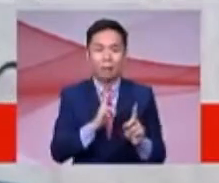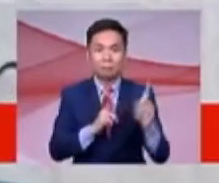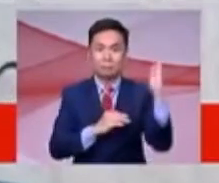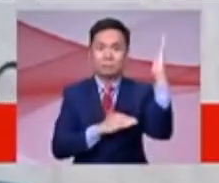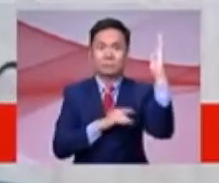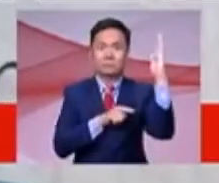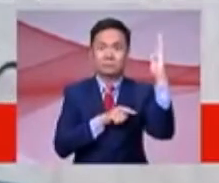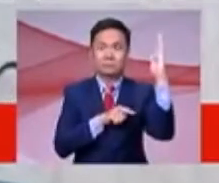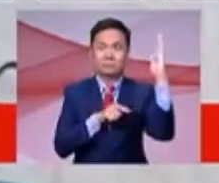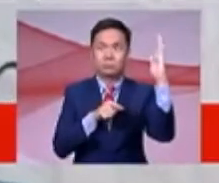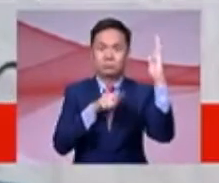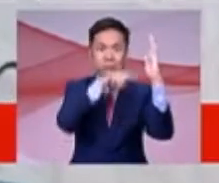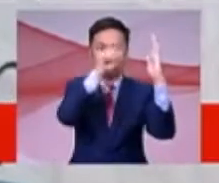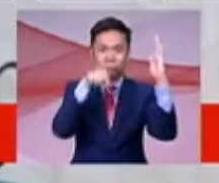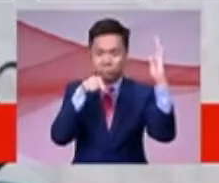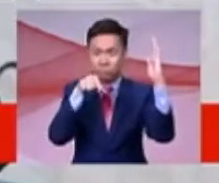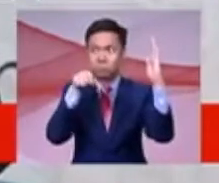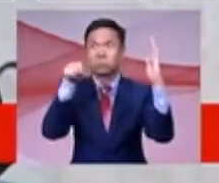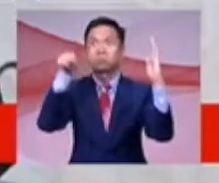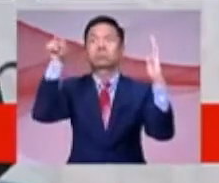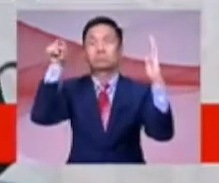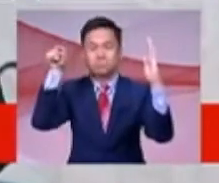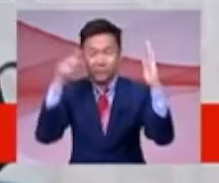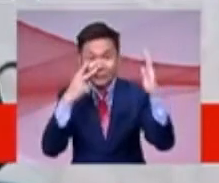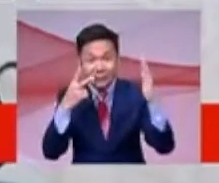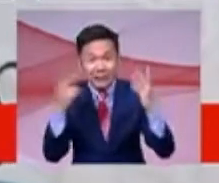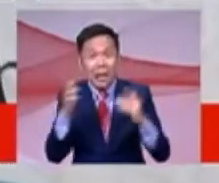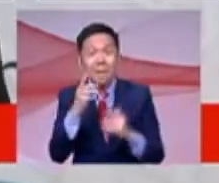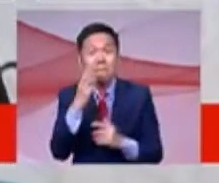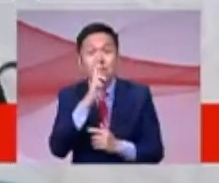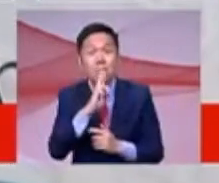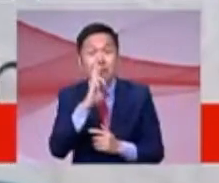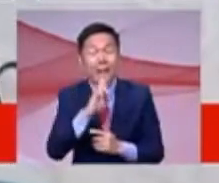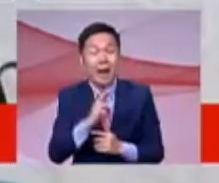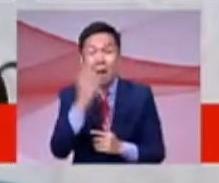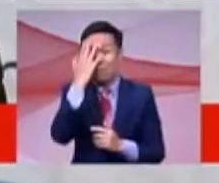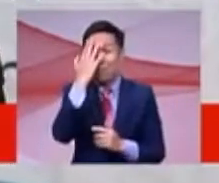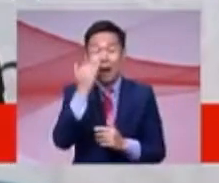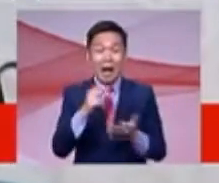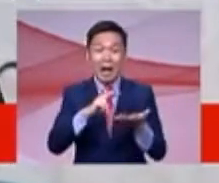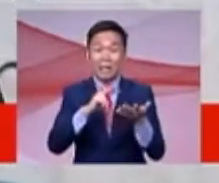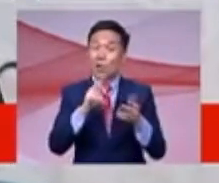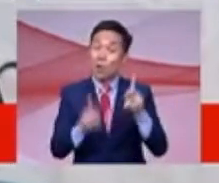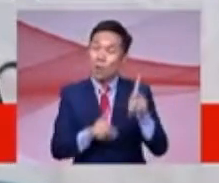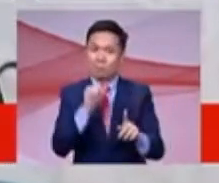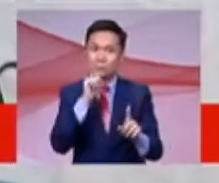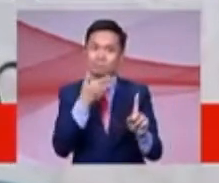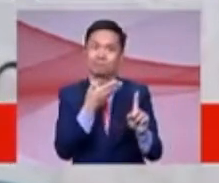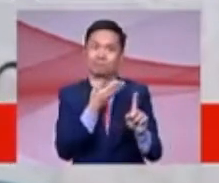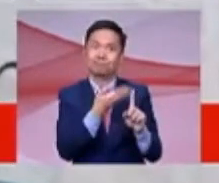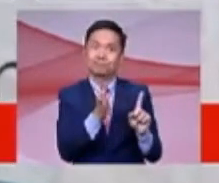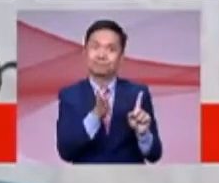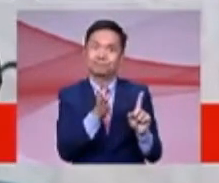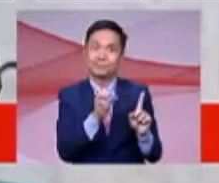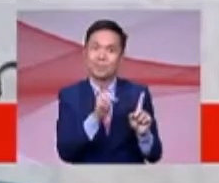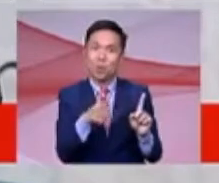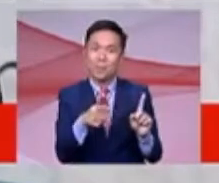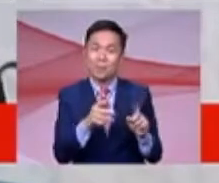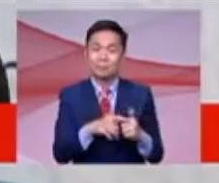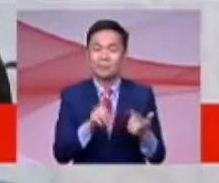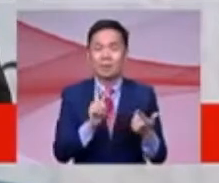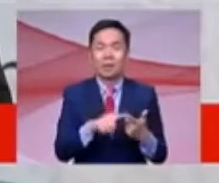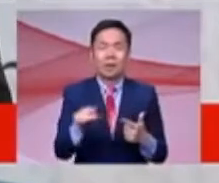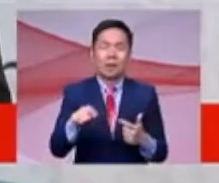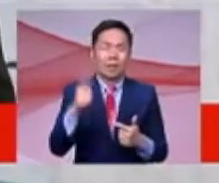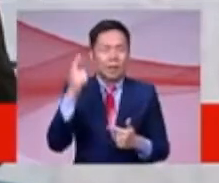ini yang kita bimbangkan, ada unjuran warna merah berarti tiada kepatuhan, itu nombor satu. Mungkin sebab ada